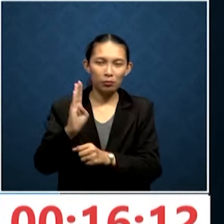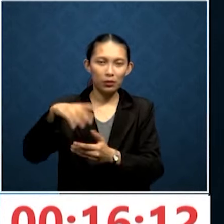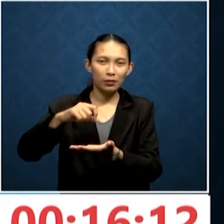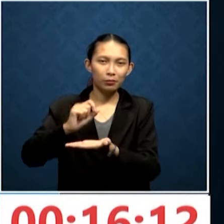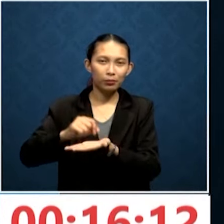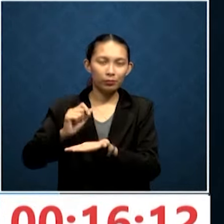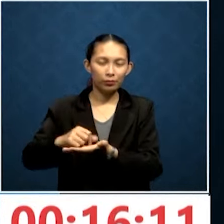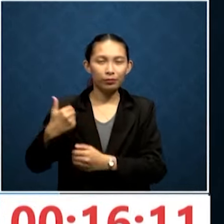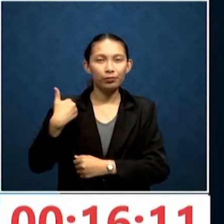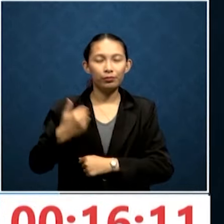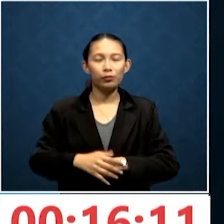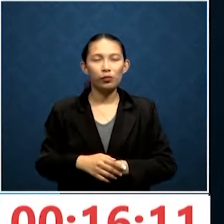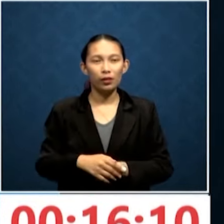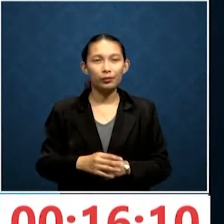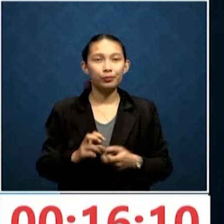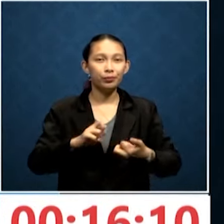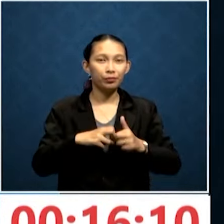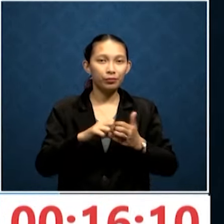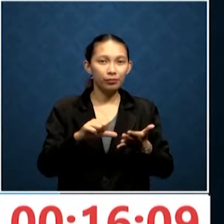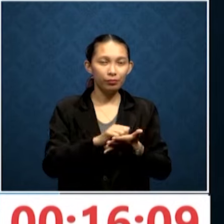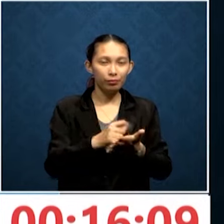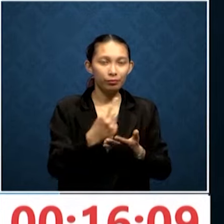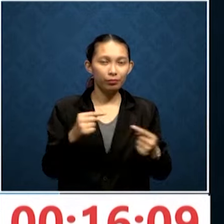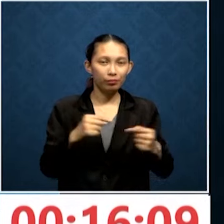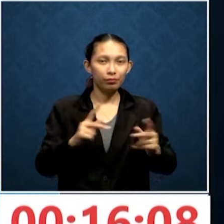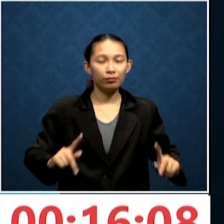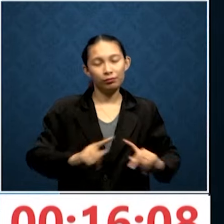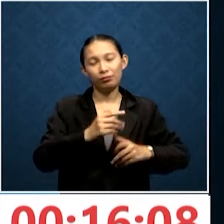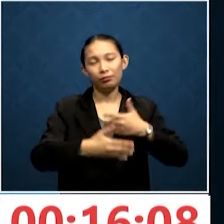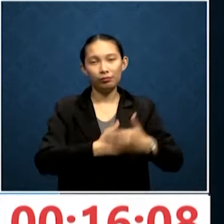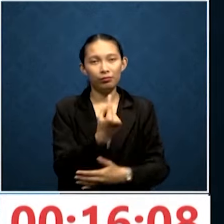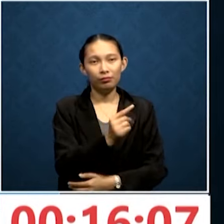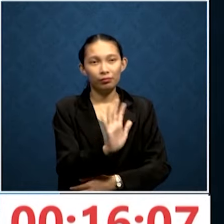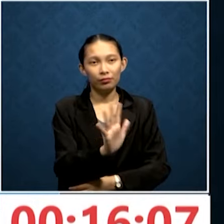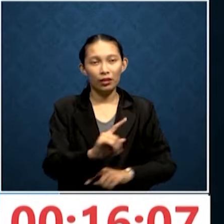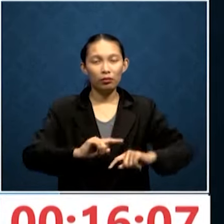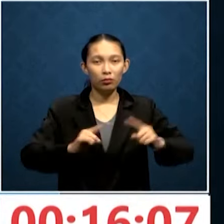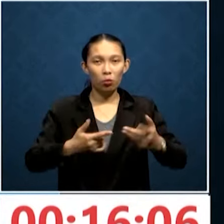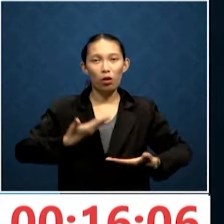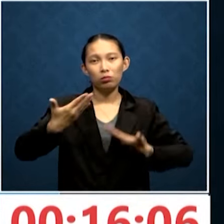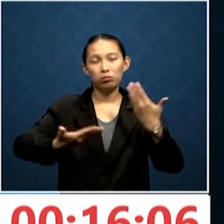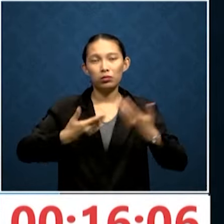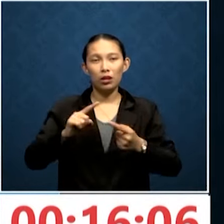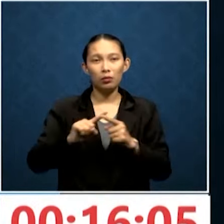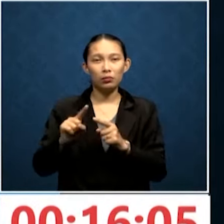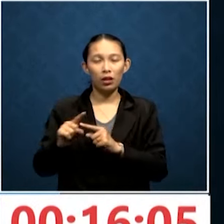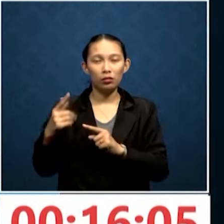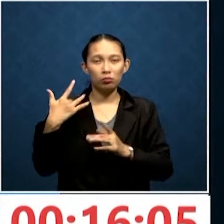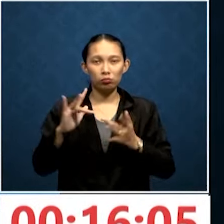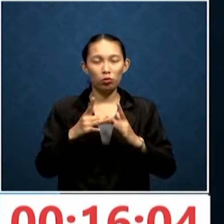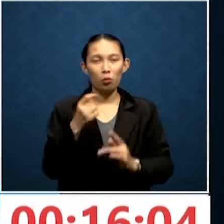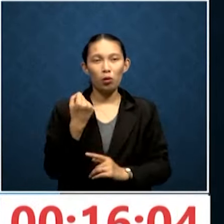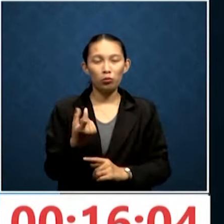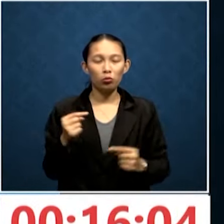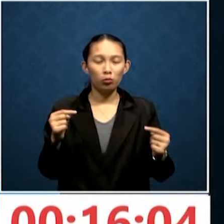ไม่เพียงแต่การแก้ปัญหาของกระทรวงพาณิชย์ในข้างต้น กิจกรรม Live Commerce ในไท